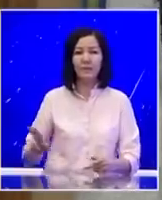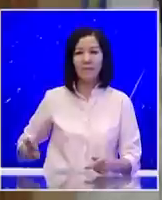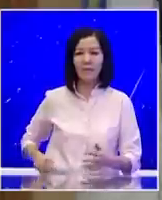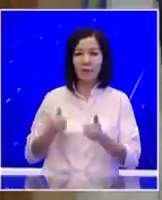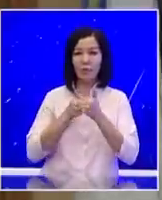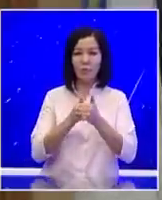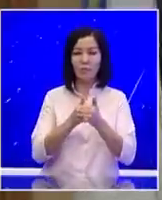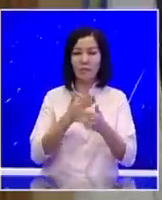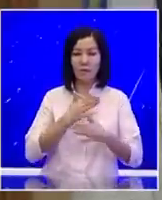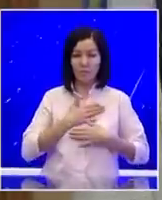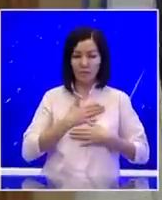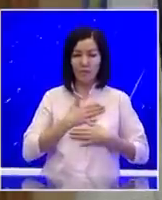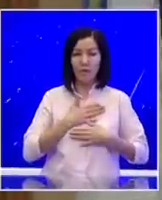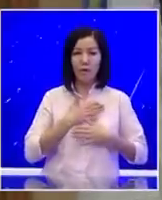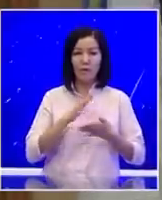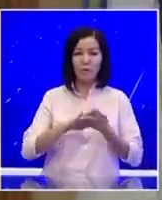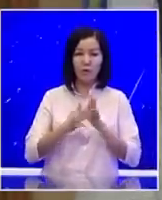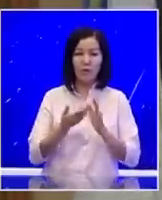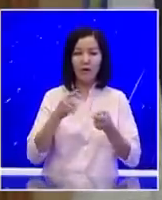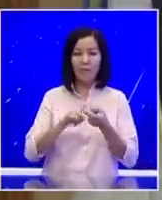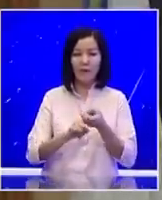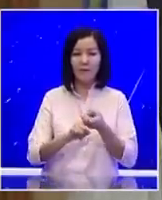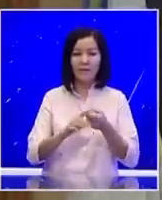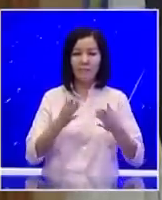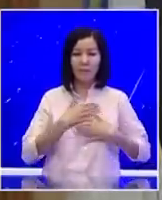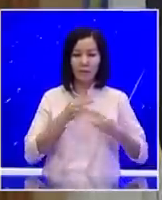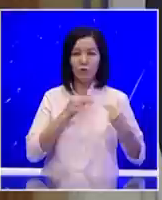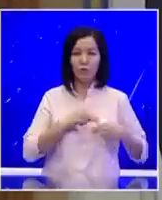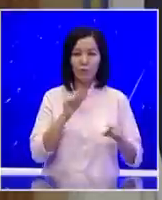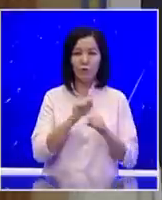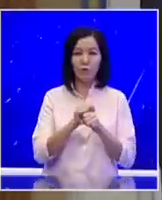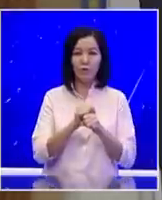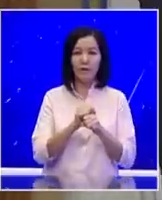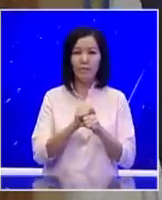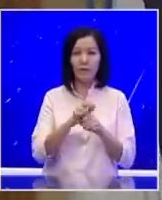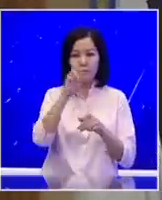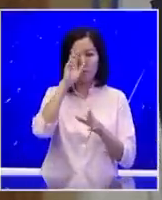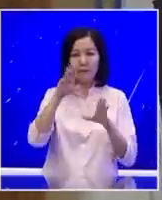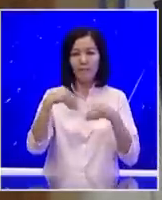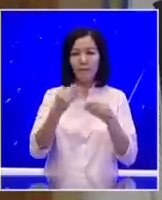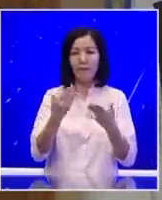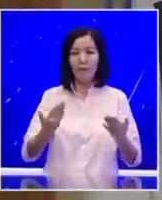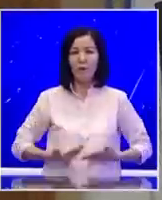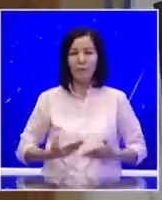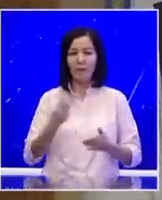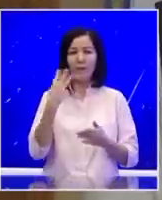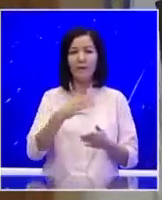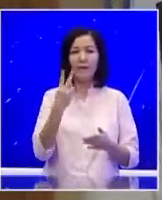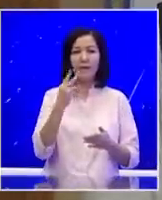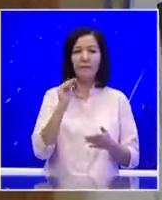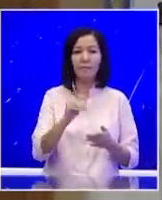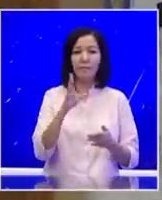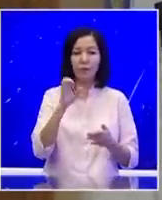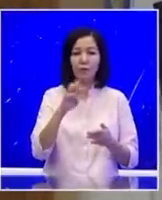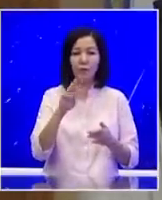болып қызмет атқарамын. Осы жағдайға байланысты біздің де жұмысымыз тоқтап, сосын осы үкімет тарапынан берілетін әлеуметтік көмек 42500-ге